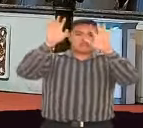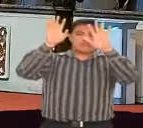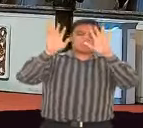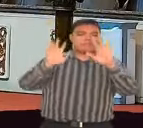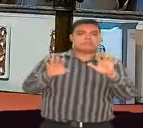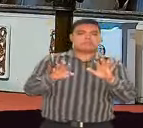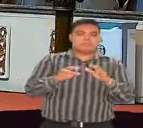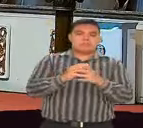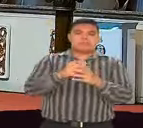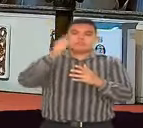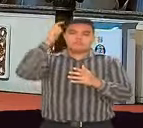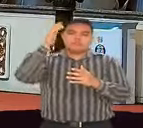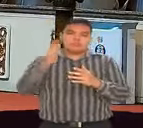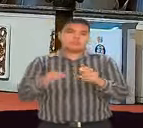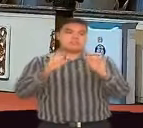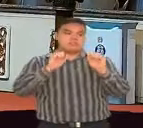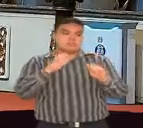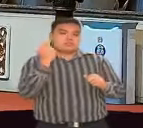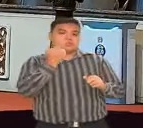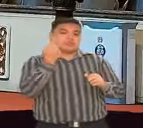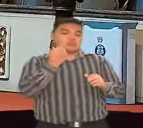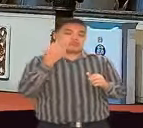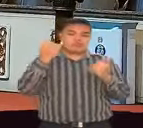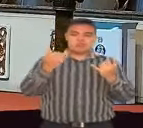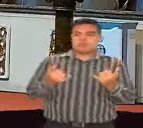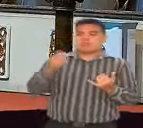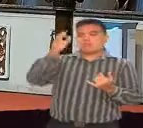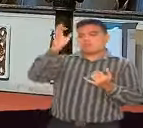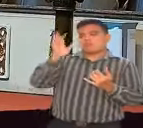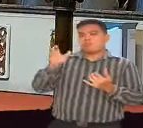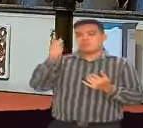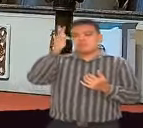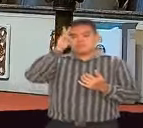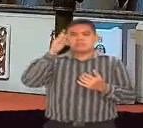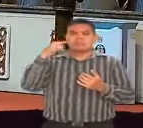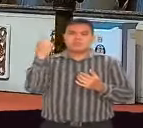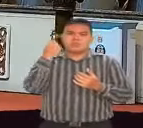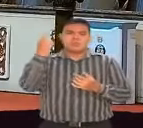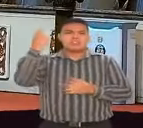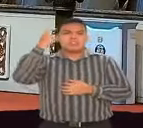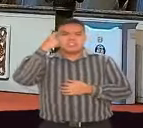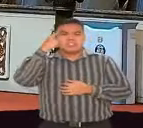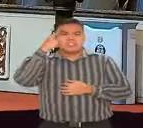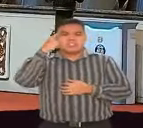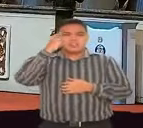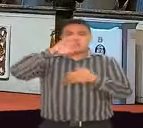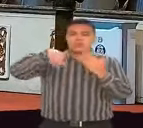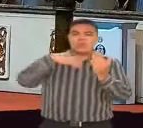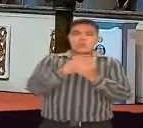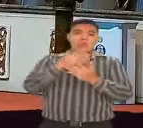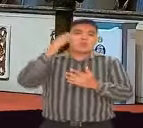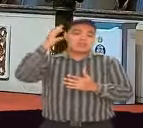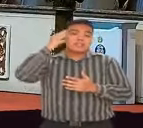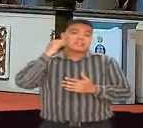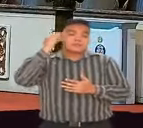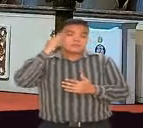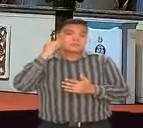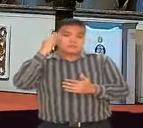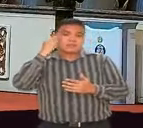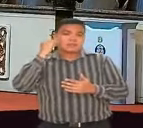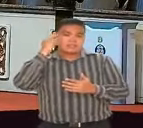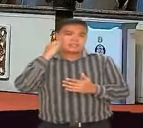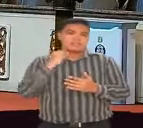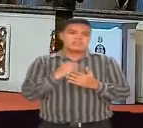Lord, salamat Lord, ha, gamiton pag gidaay ko nimo. So I always remember that. Those are things that God has graciously given